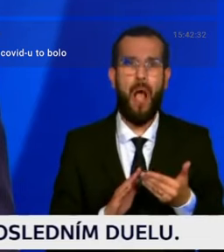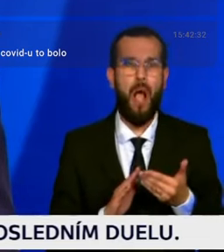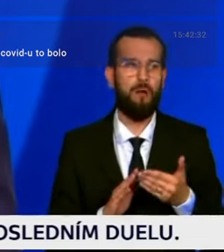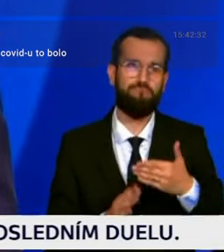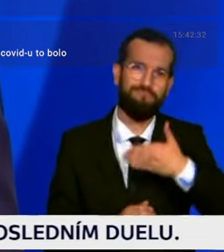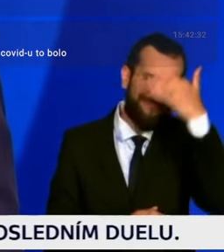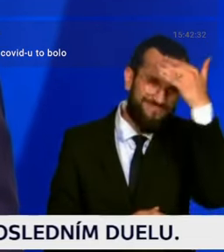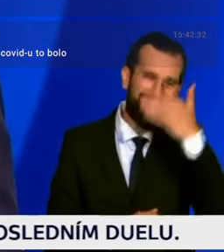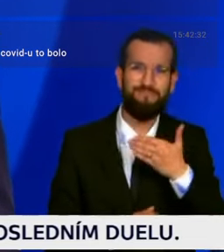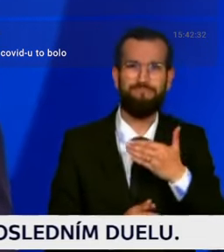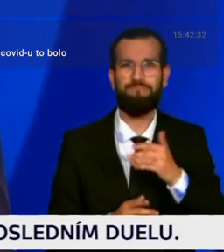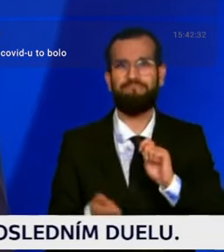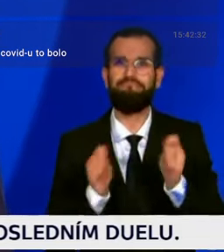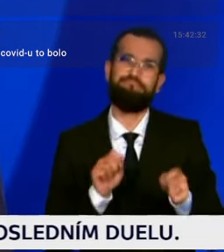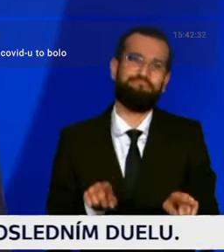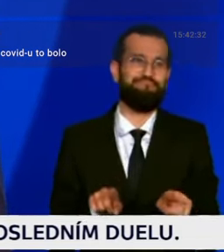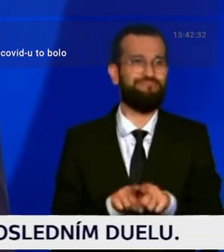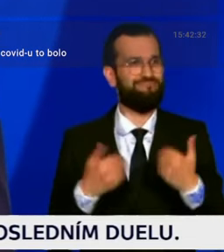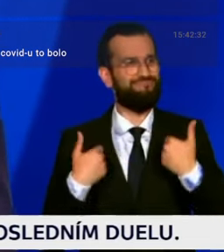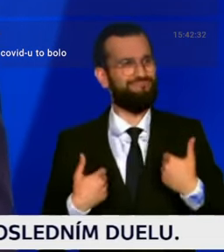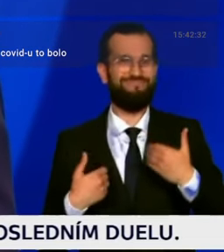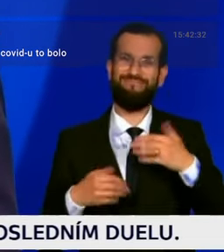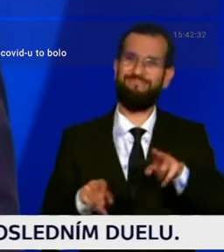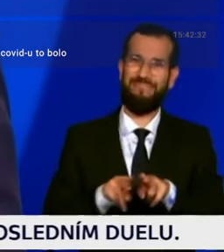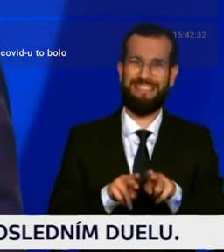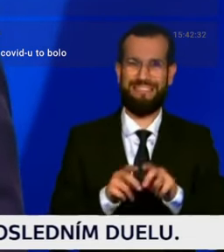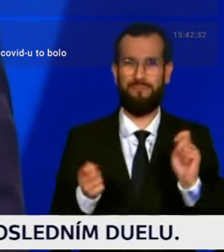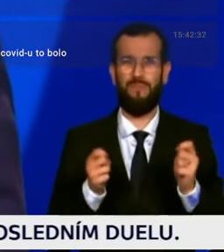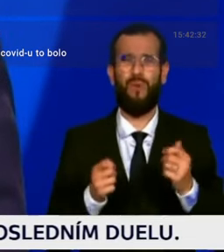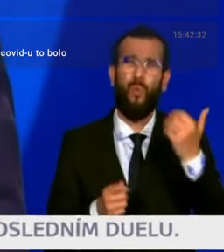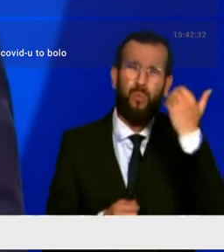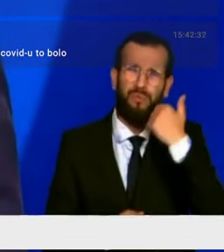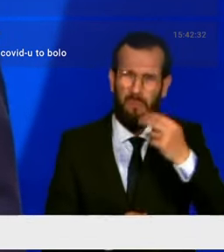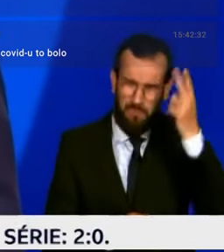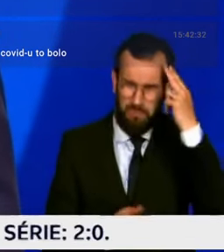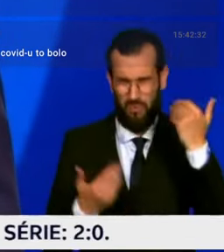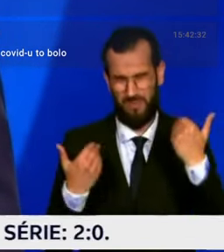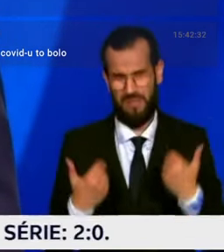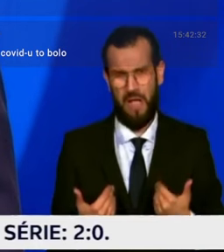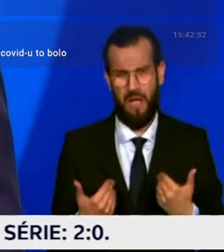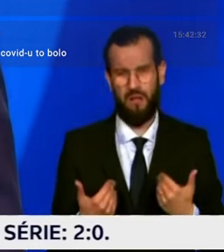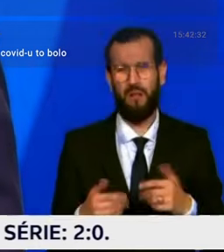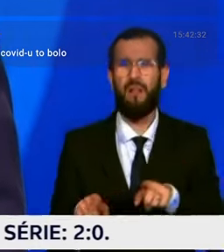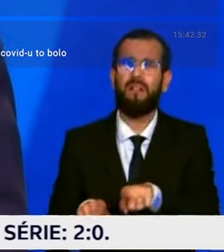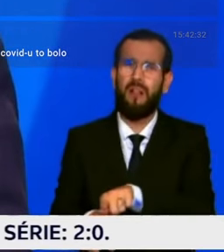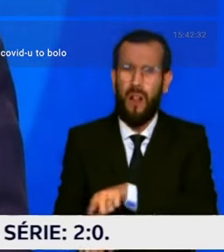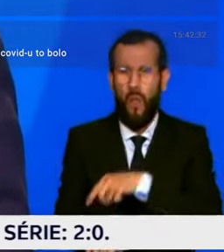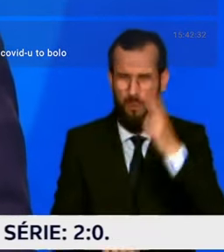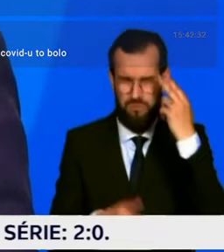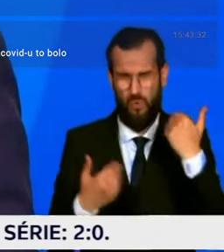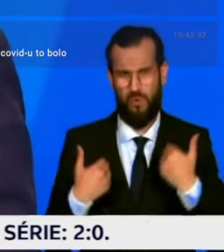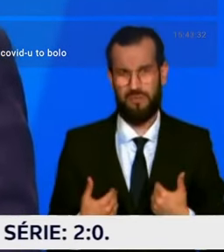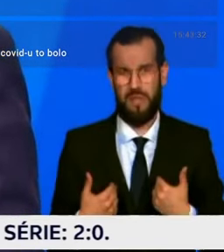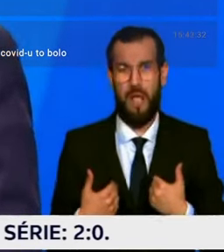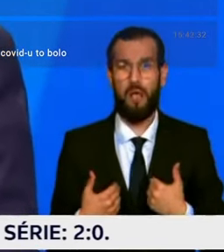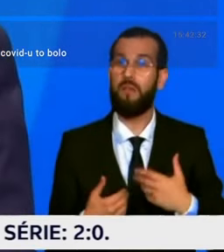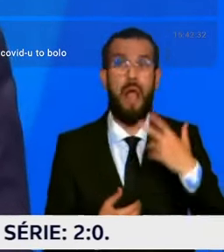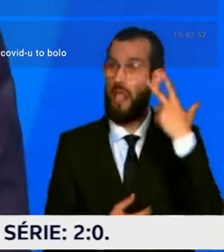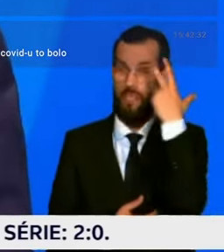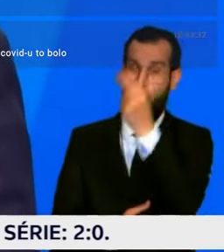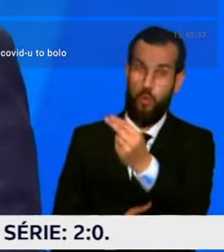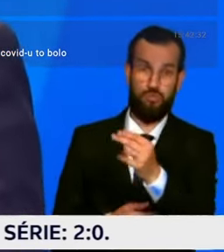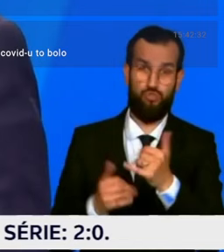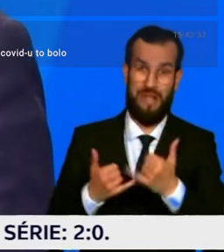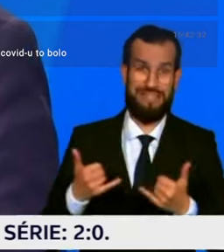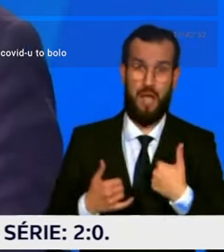zrazu stali produktom z ktorého sa stane prezident ľudia nás poznajú a mňa poznajú veľmi dlho rokov Pretože ja som neopustil Slovensko a to nemyslím